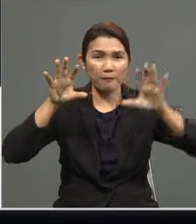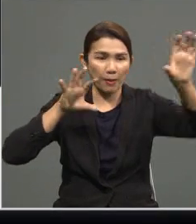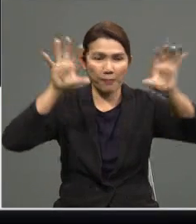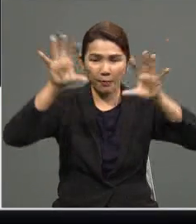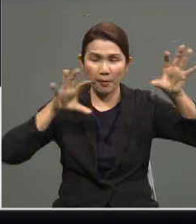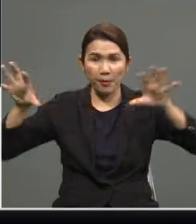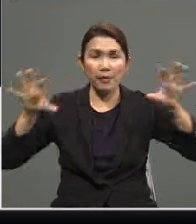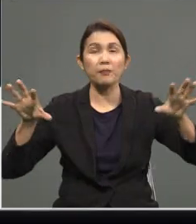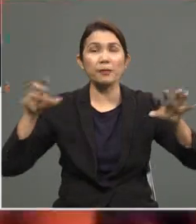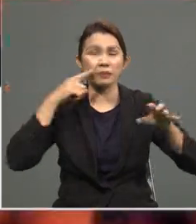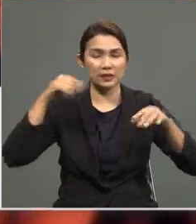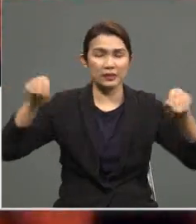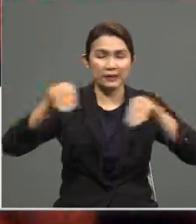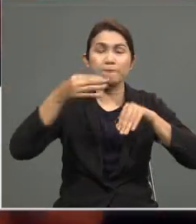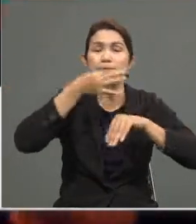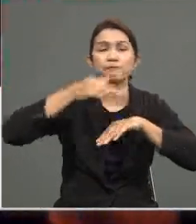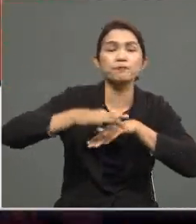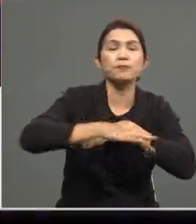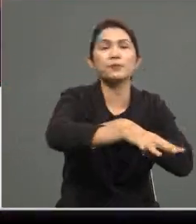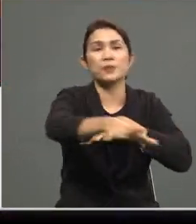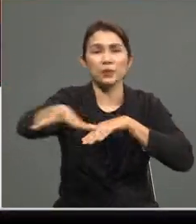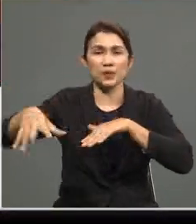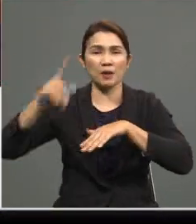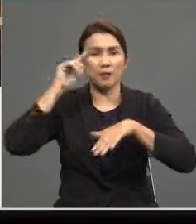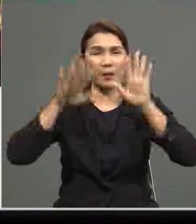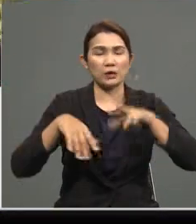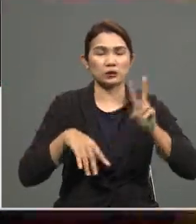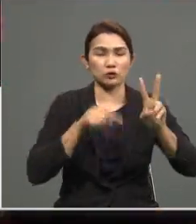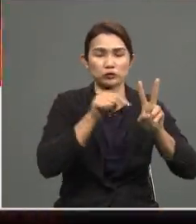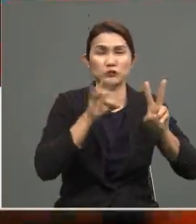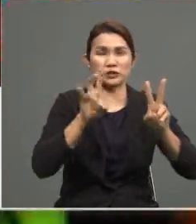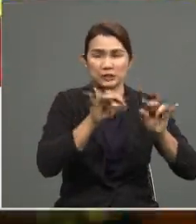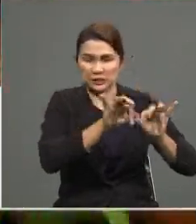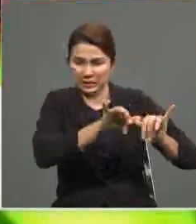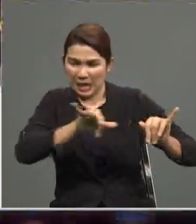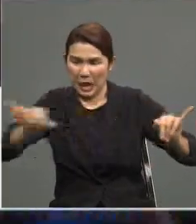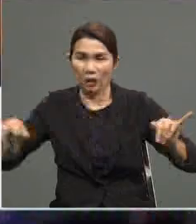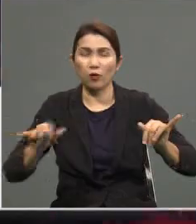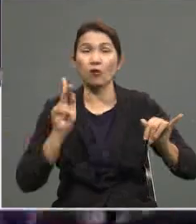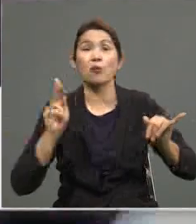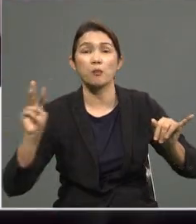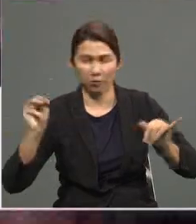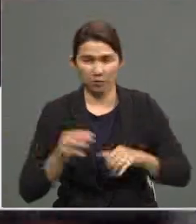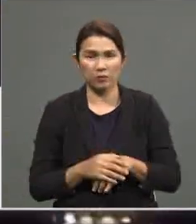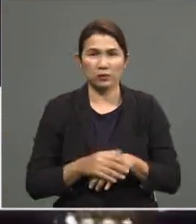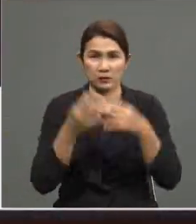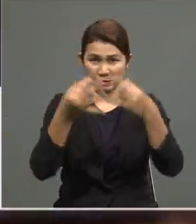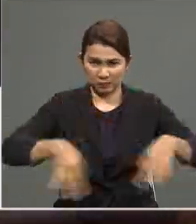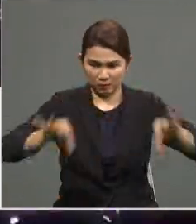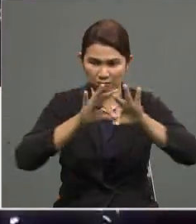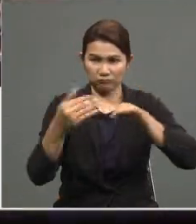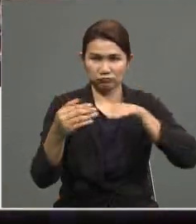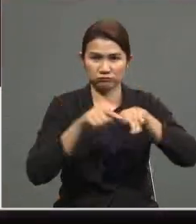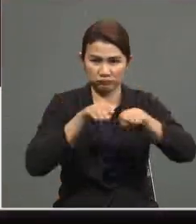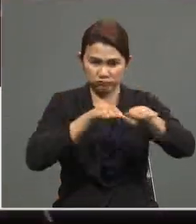จุดตลอดแนวชัยหาดก็คือ 2.7กมด้วยค่ะส่วนการจัดการเรื่องของจราจรอันนี้สำคัญนะฮะเพราะว่าจะมีการ